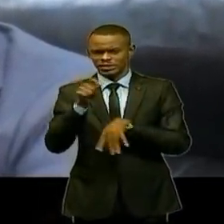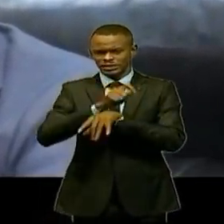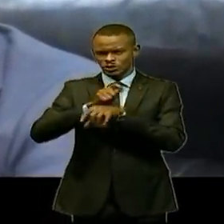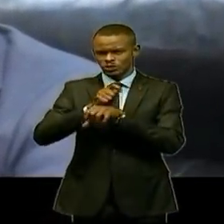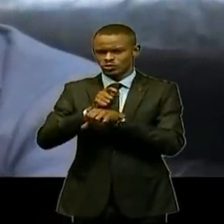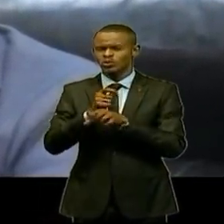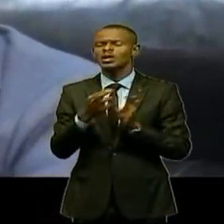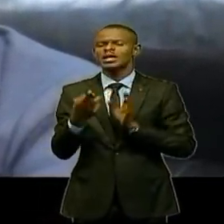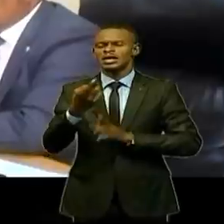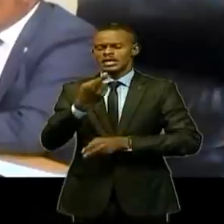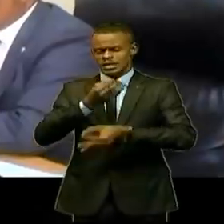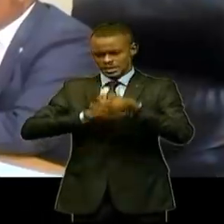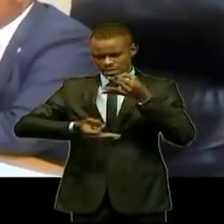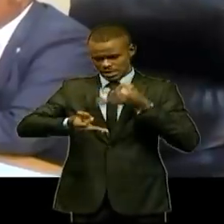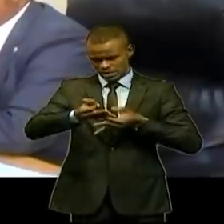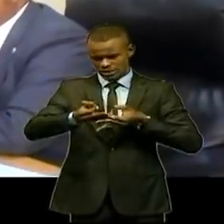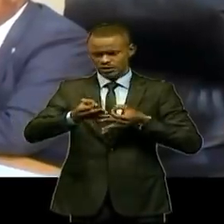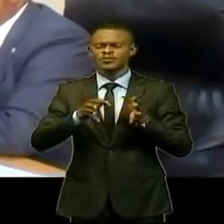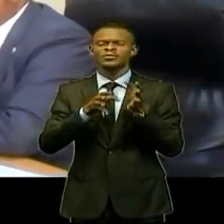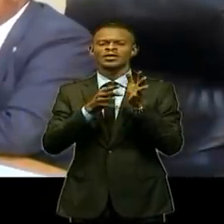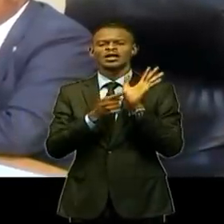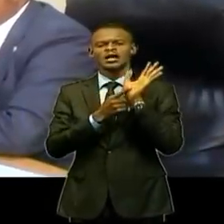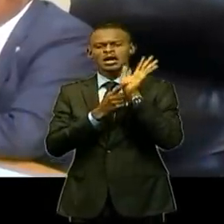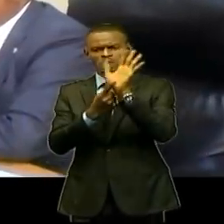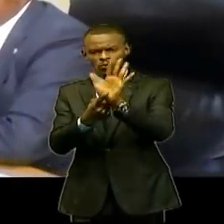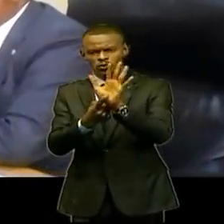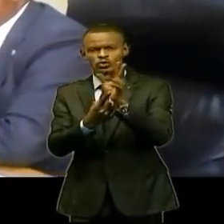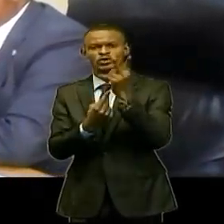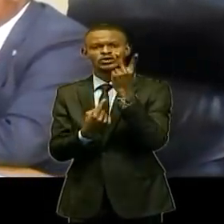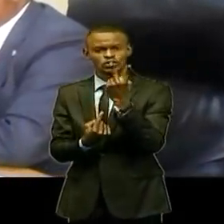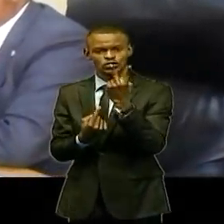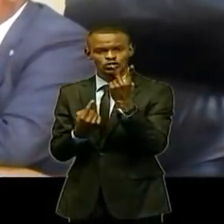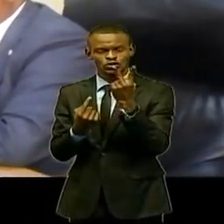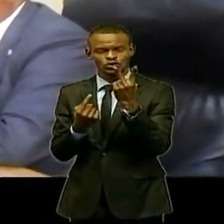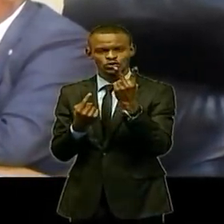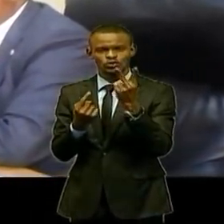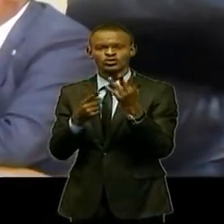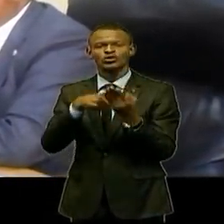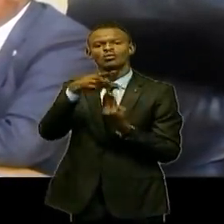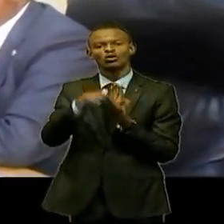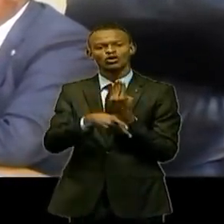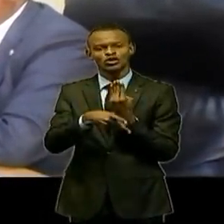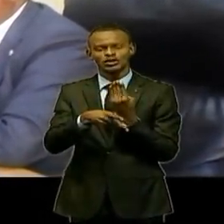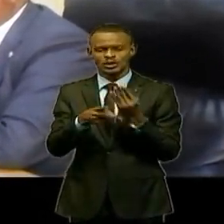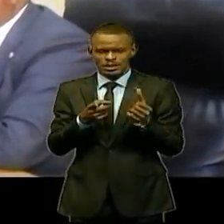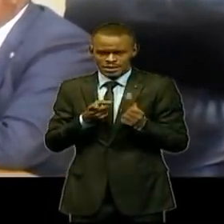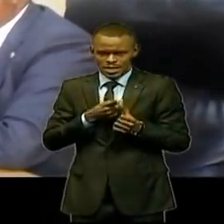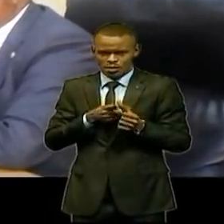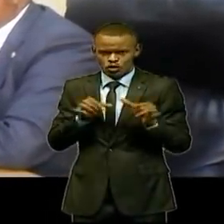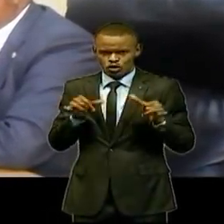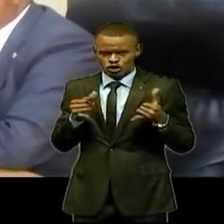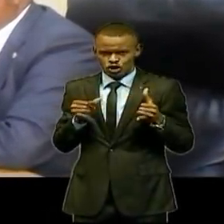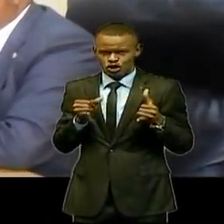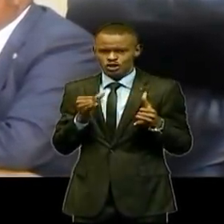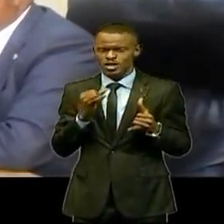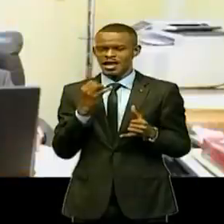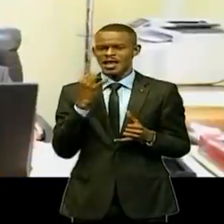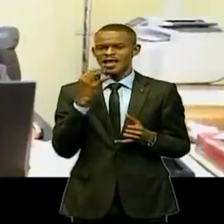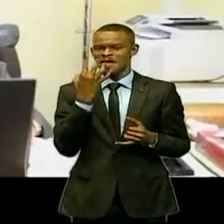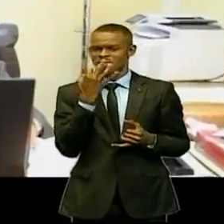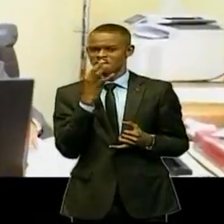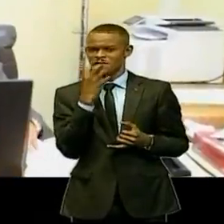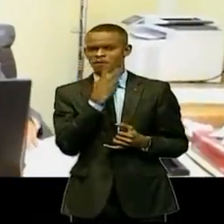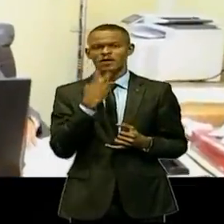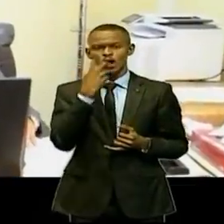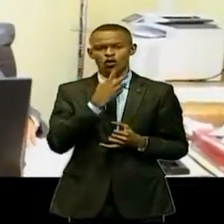a consacré l'état d'avancement des préparatifs des Jeux de la francophonie à Kinshasa. Cette semaine, a-t-il indiqué,